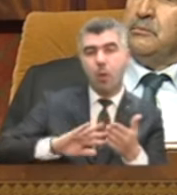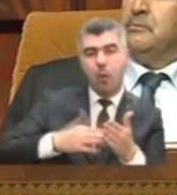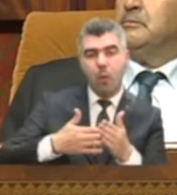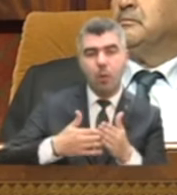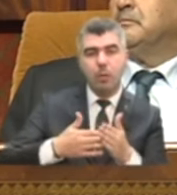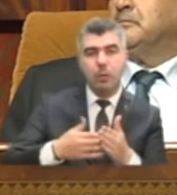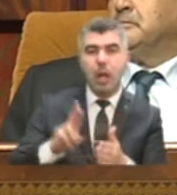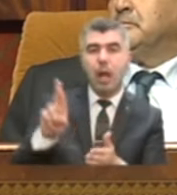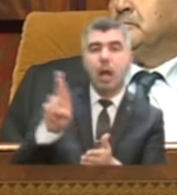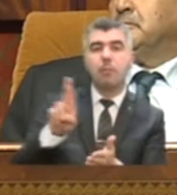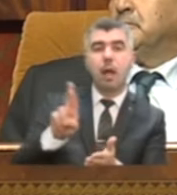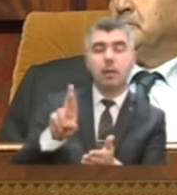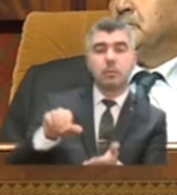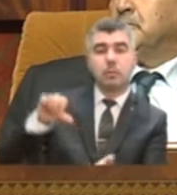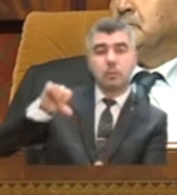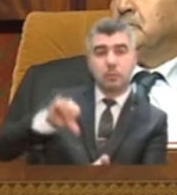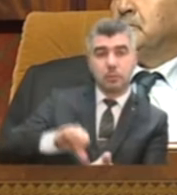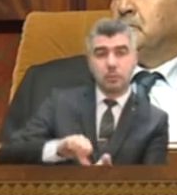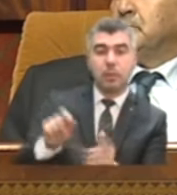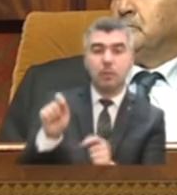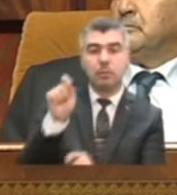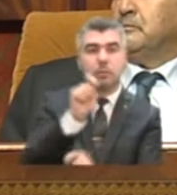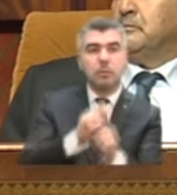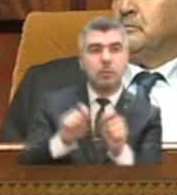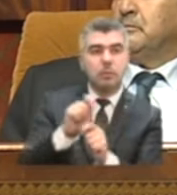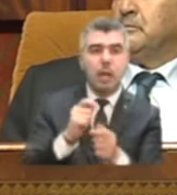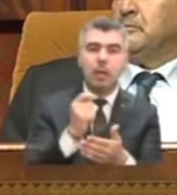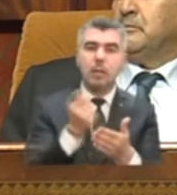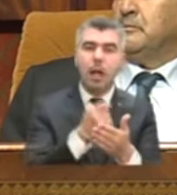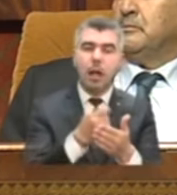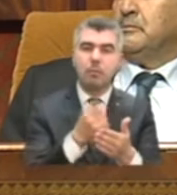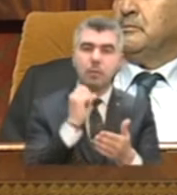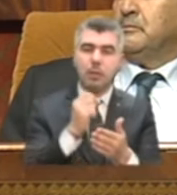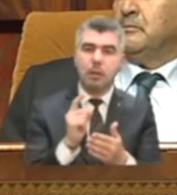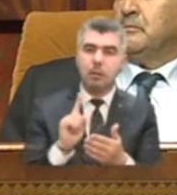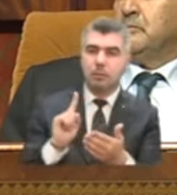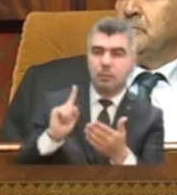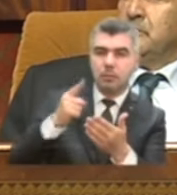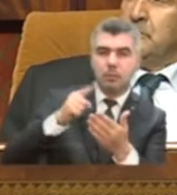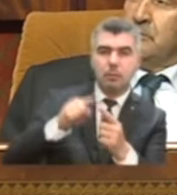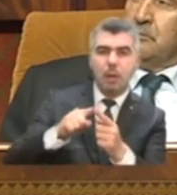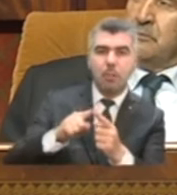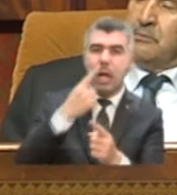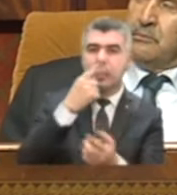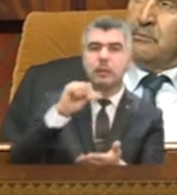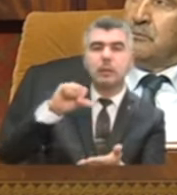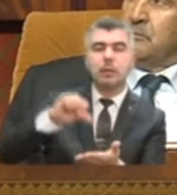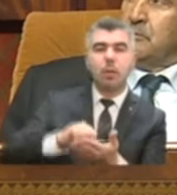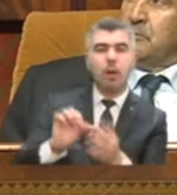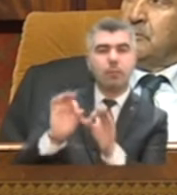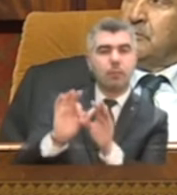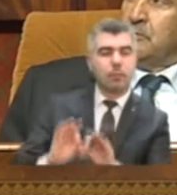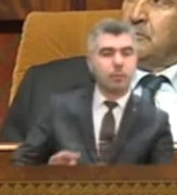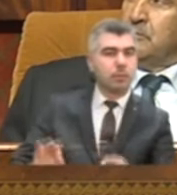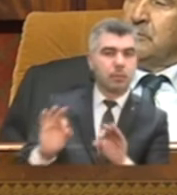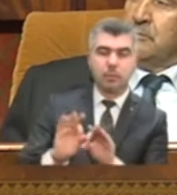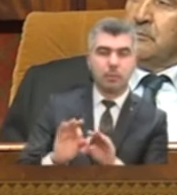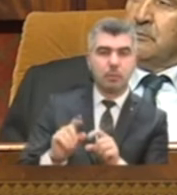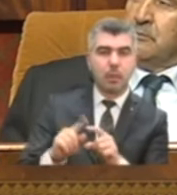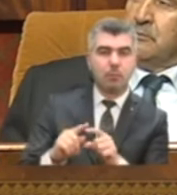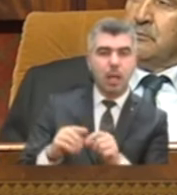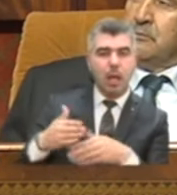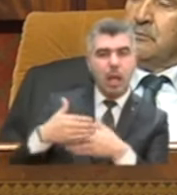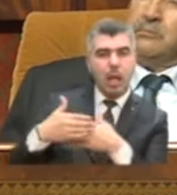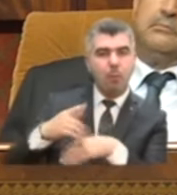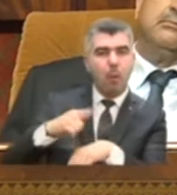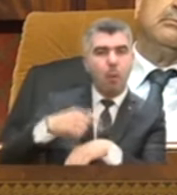مدينة الرباط حيث تتم معالجة كافة الطلبات صوب مدينة تطوان تنزيل لا مركزية، وذلك من أجل تقليص مدة